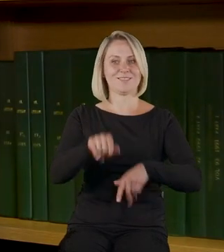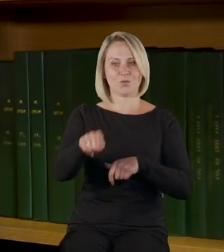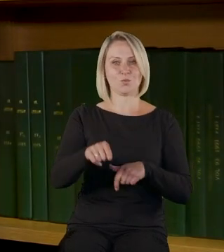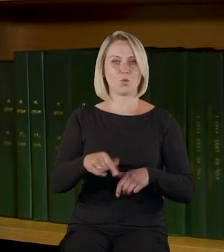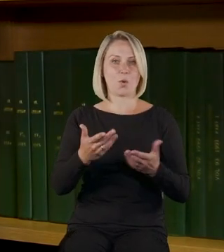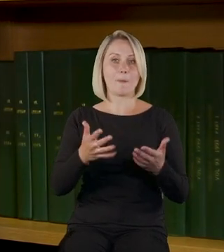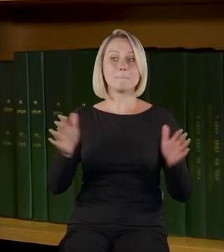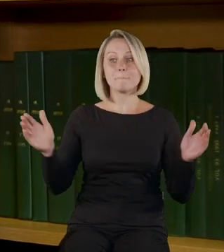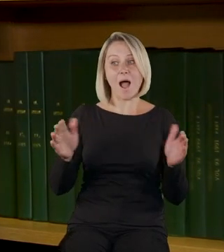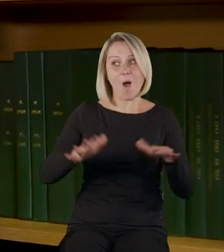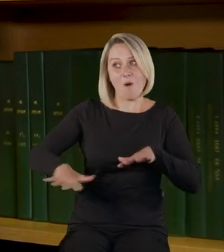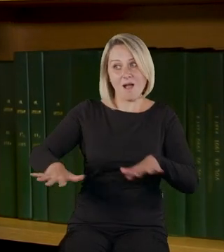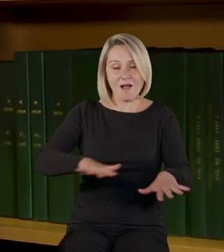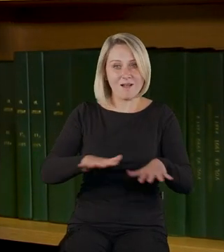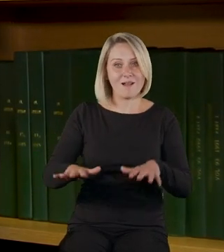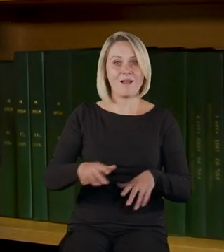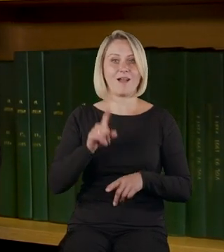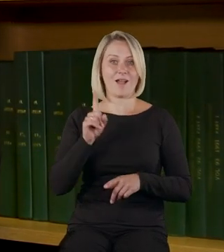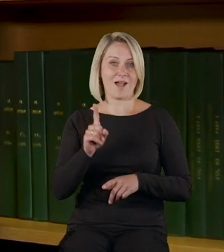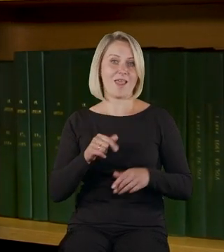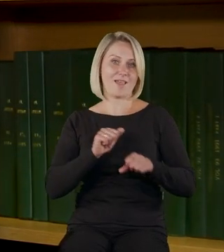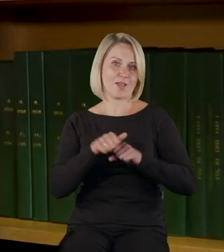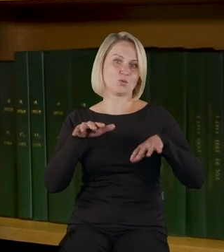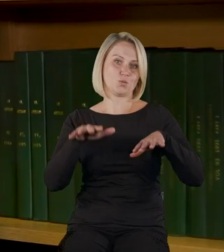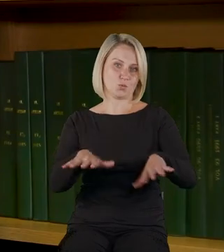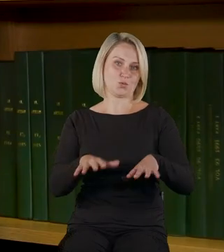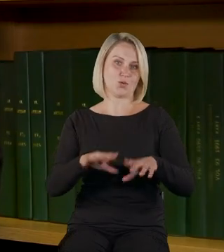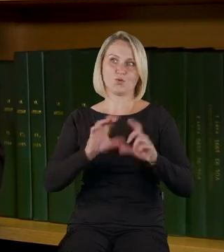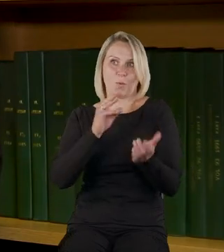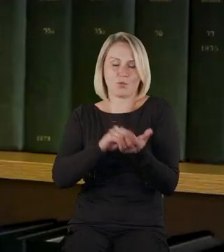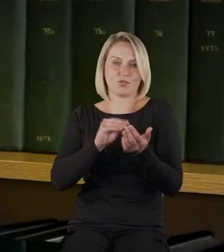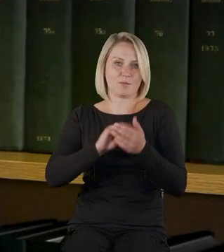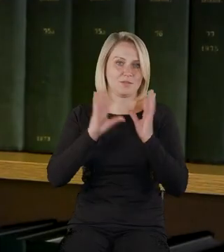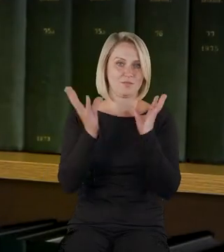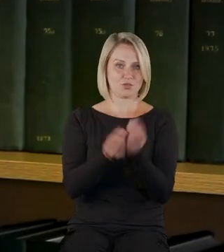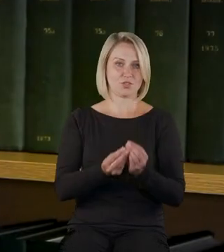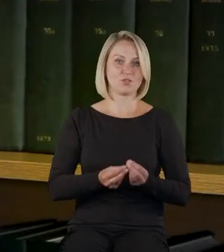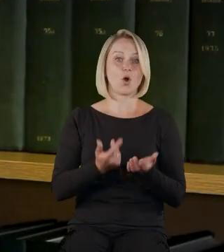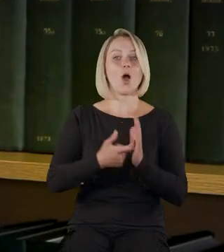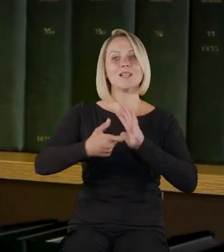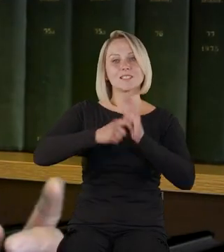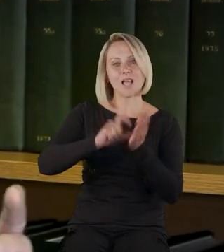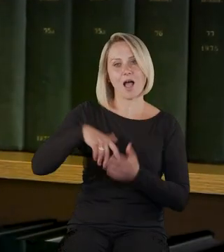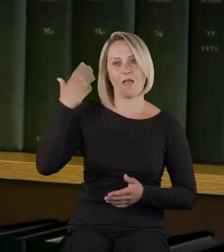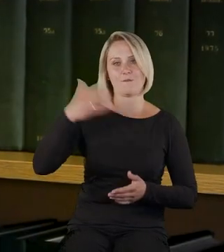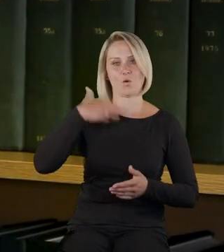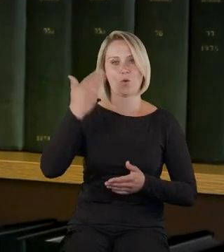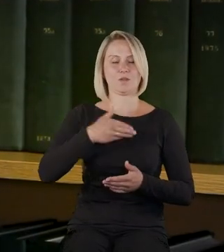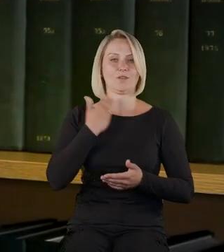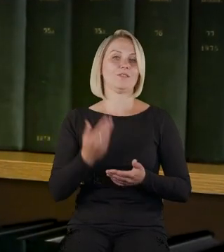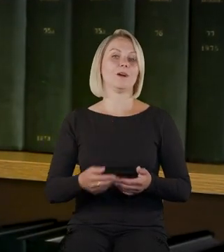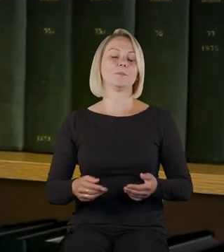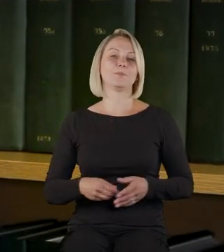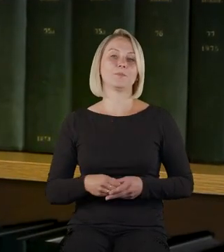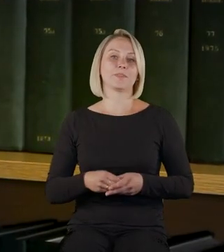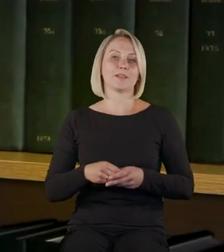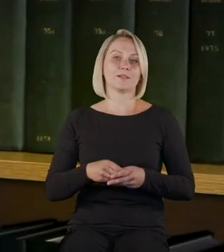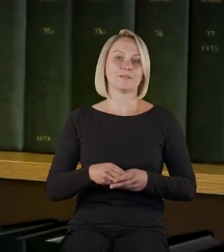niewielkiej powierzchni, stosunkowo niewielkiej, znajdziecie tu wszystko, co jest potrzebne. Sale wykładowe, znajdziecie